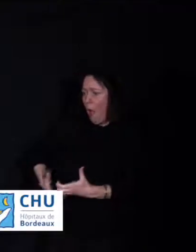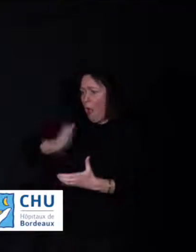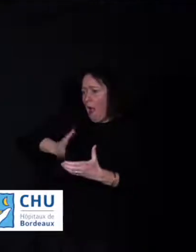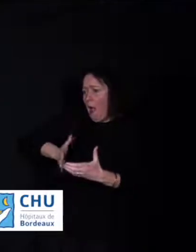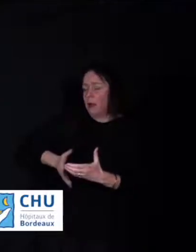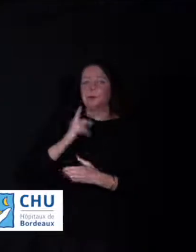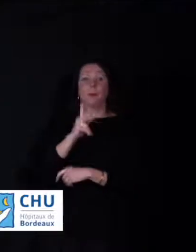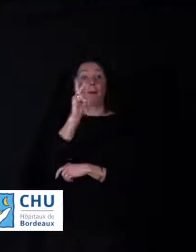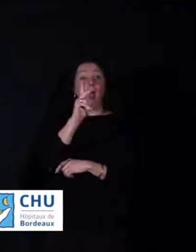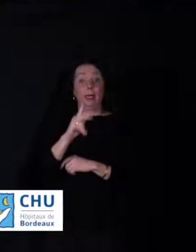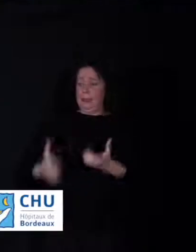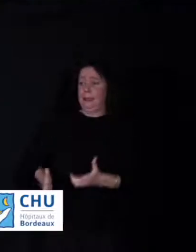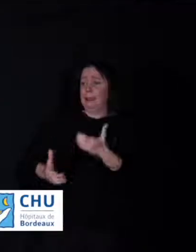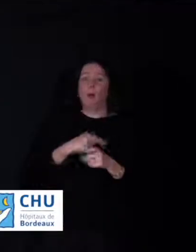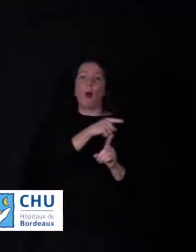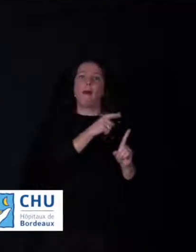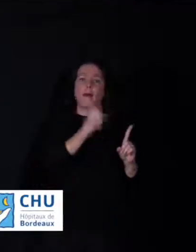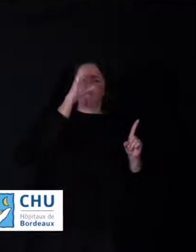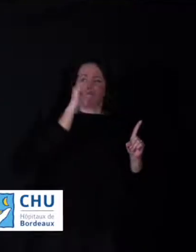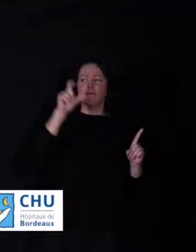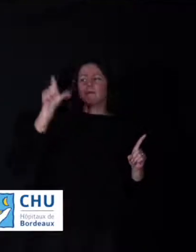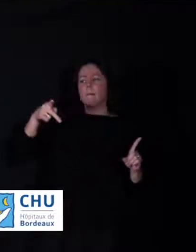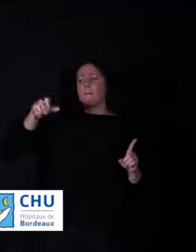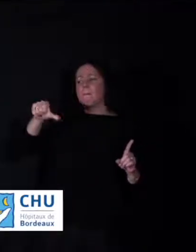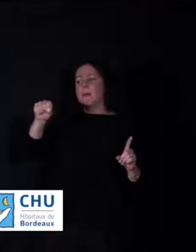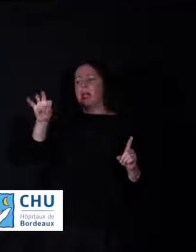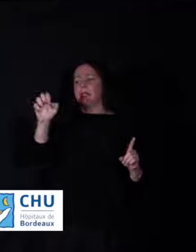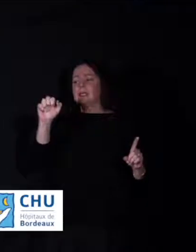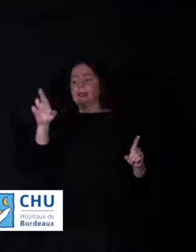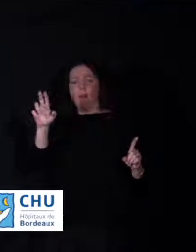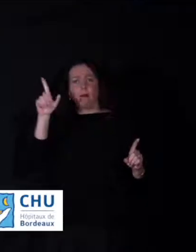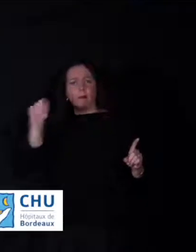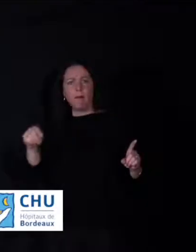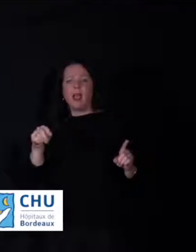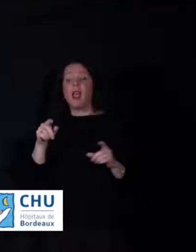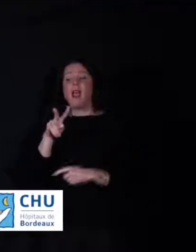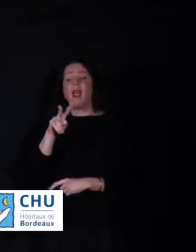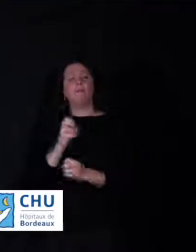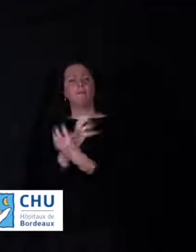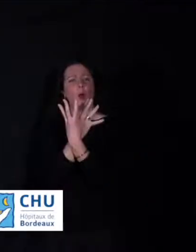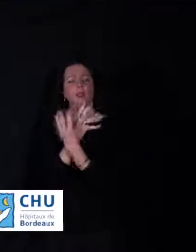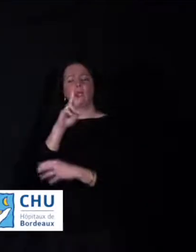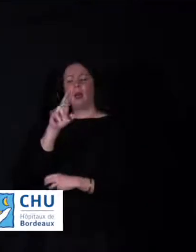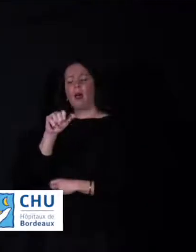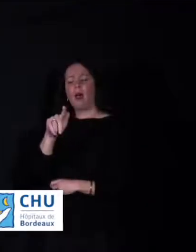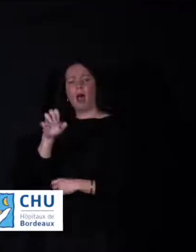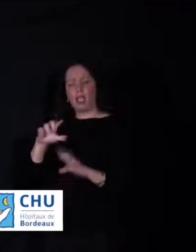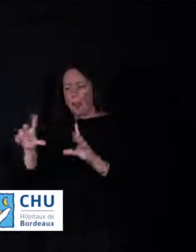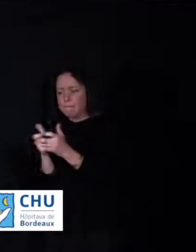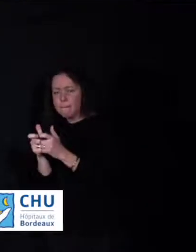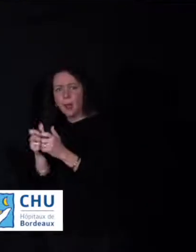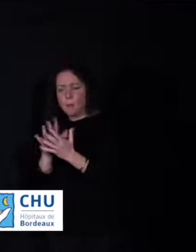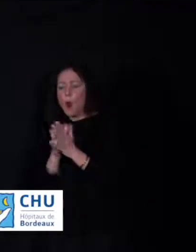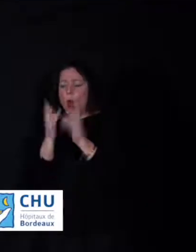Paris, où elle a entendu que Pasteur avait isolé le virus de la rage et justement le faisait passer de lapin